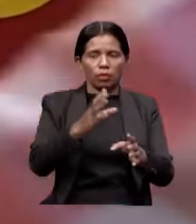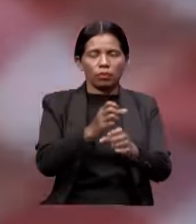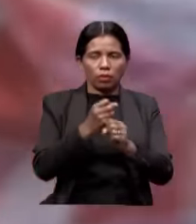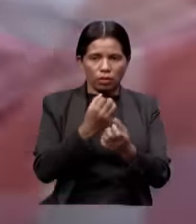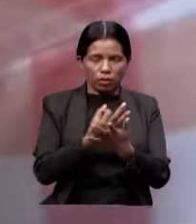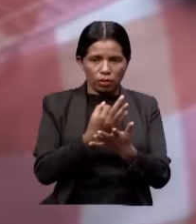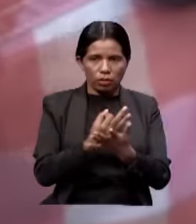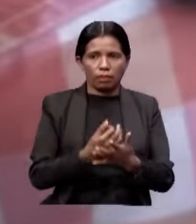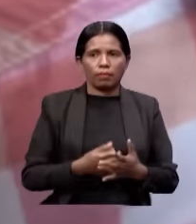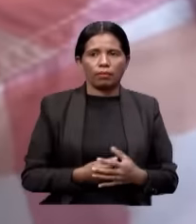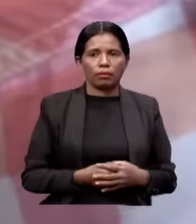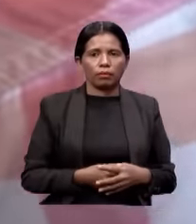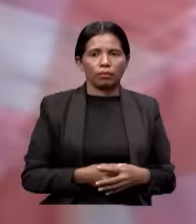Osané.